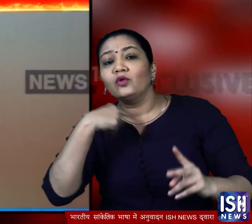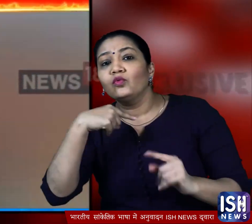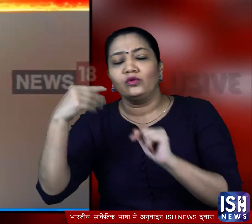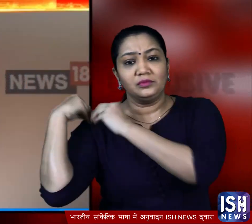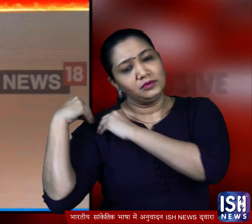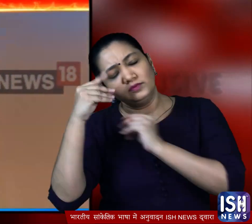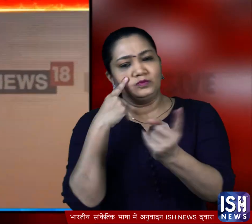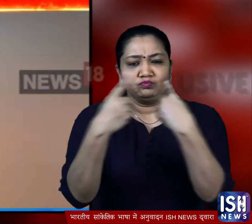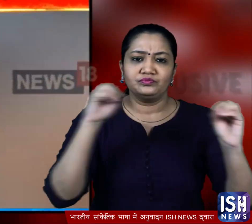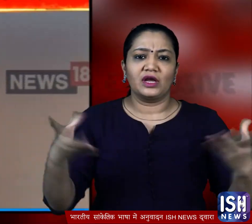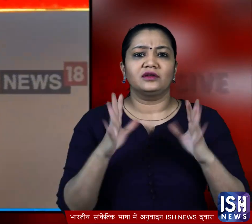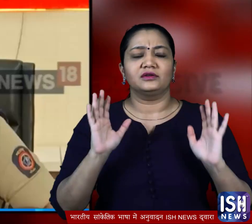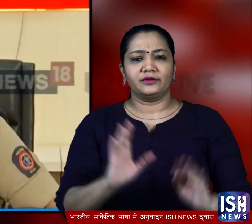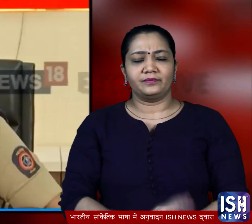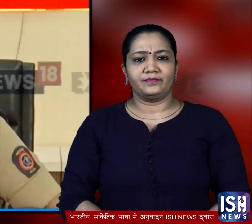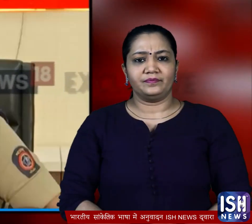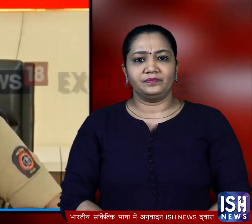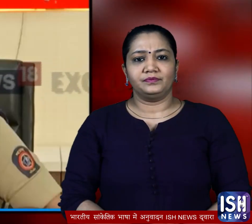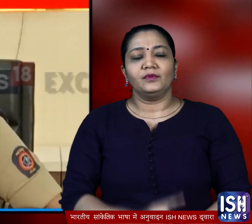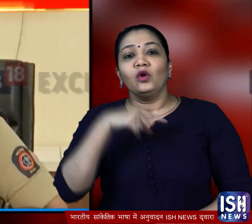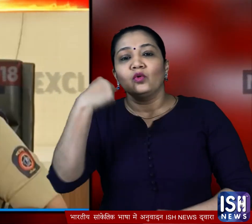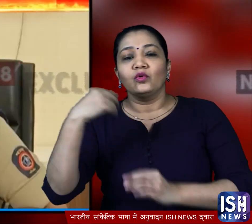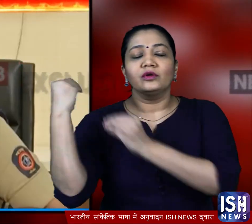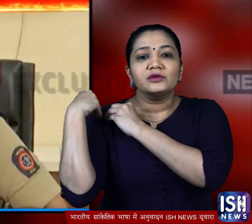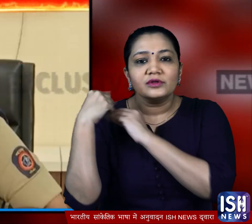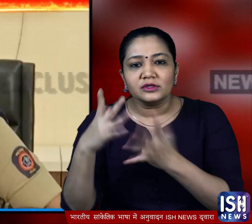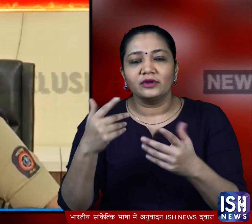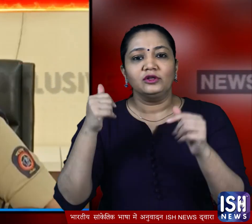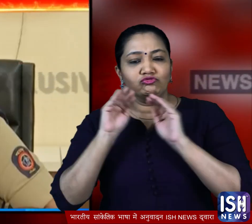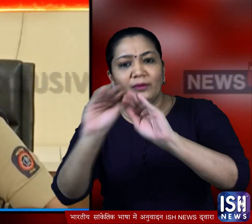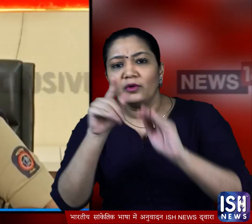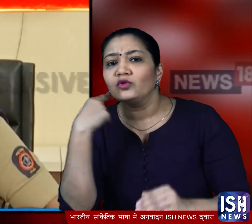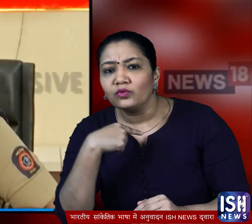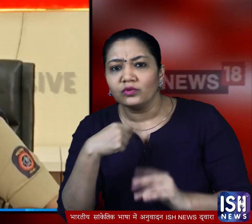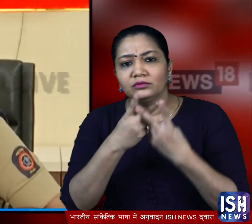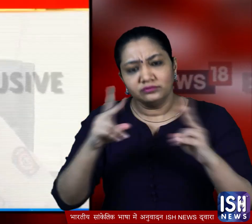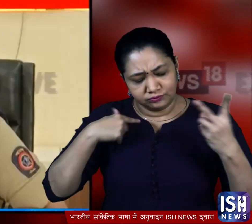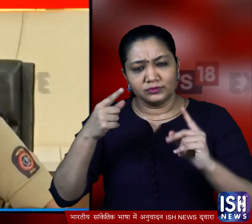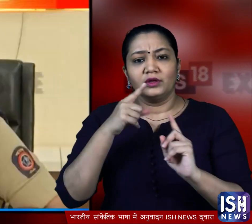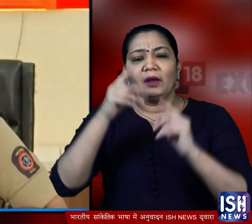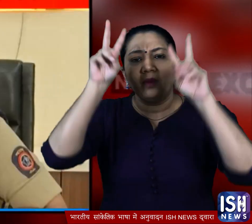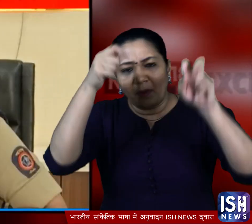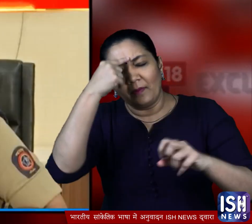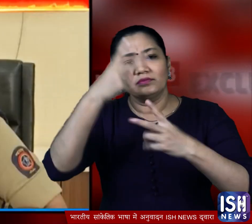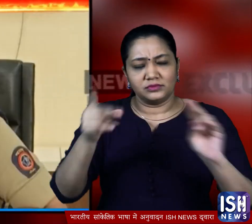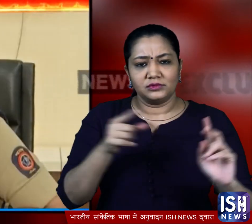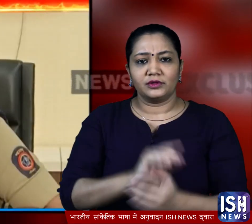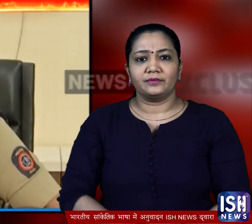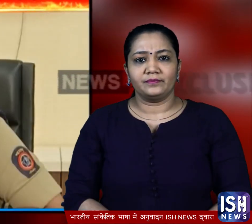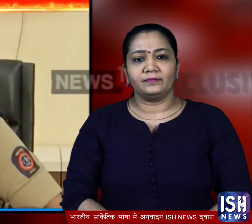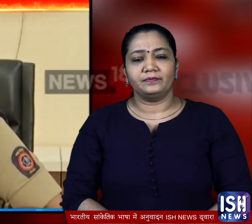बाकी आरोपियों की तलाश भी शुरू कर दी गई। इनके साथ में और कौन थे, इनके पीछे अगर और कोई हैं जो इश्यूज हैं उस